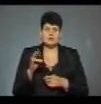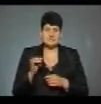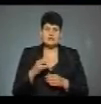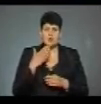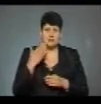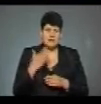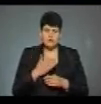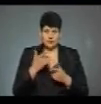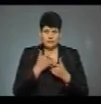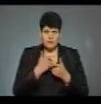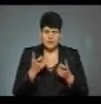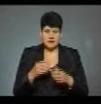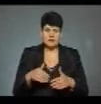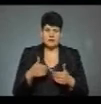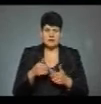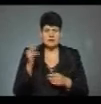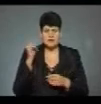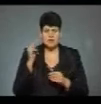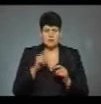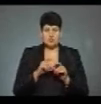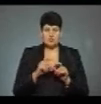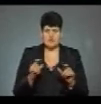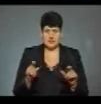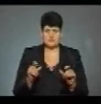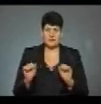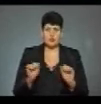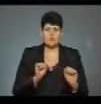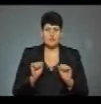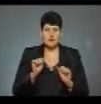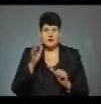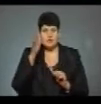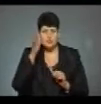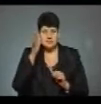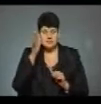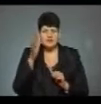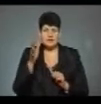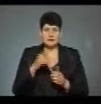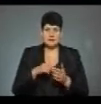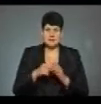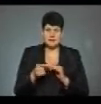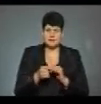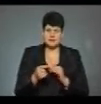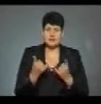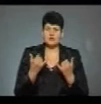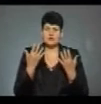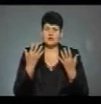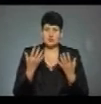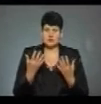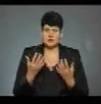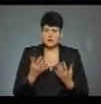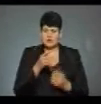інформацією, яка надається навчальними закладами і управлінням освіти і науки міста Тернополя, на сьогоднішній